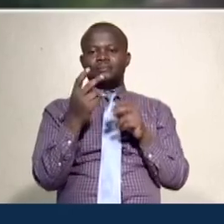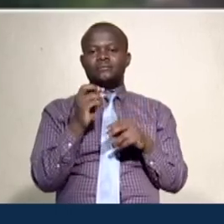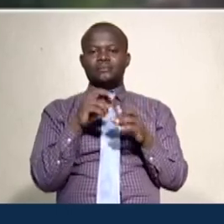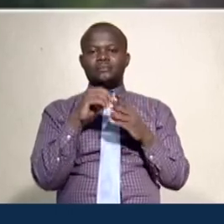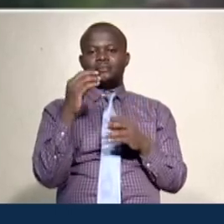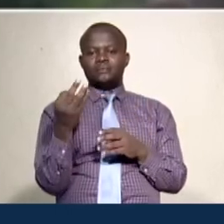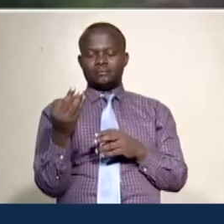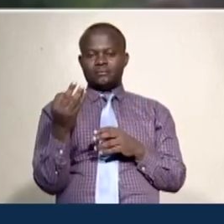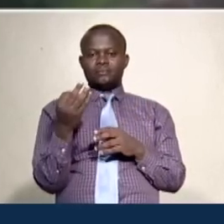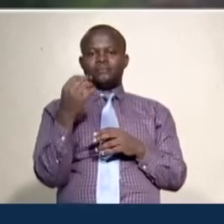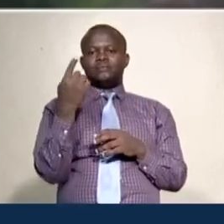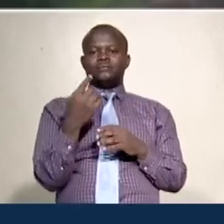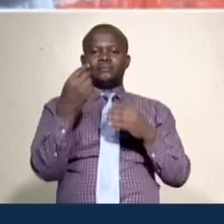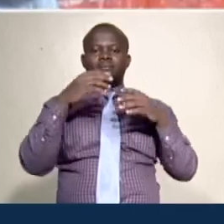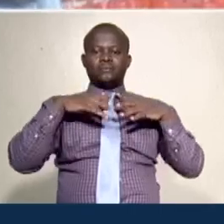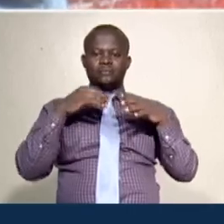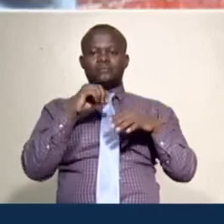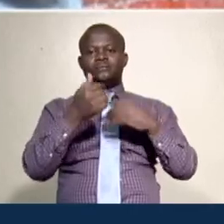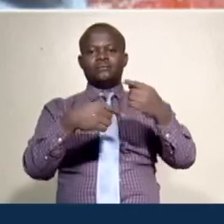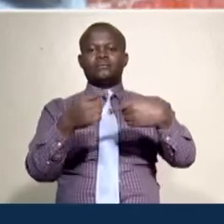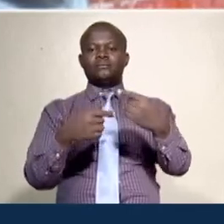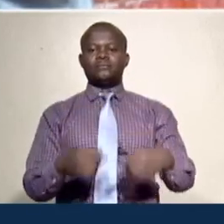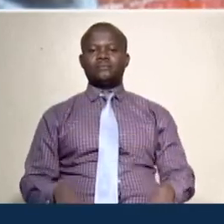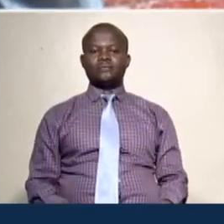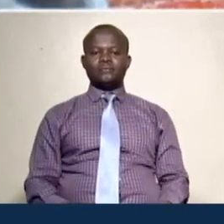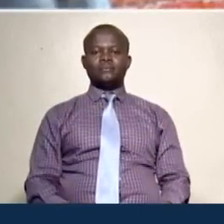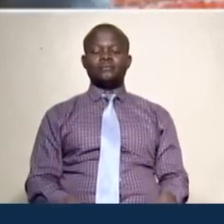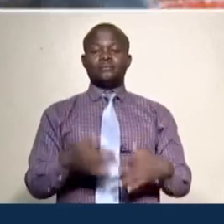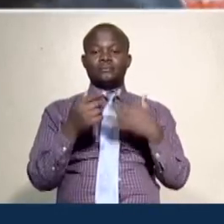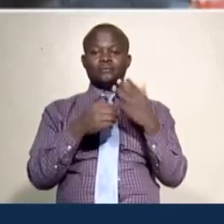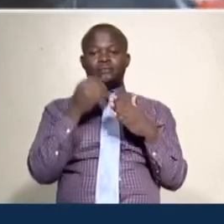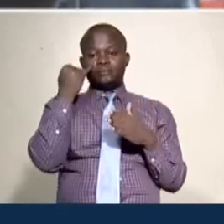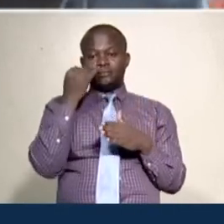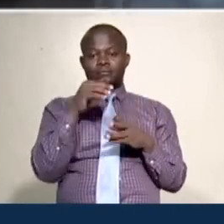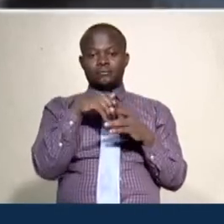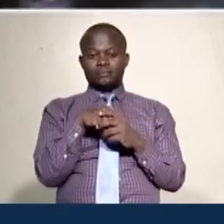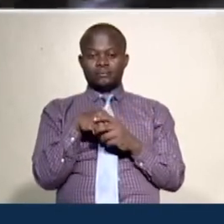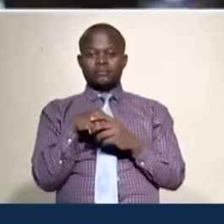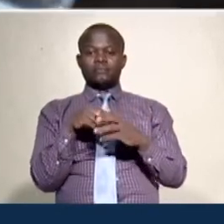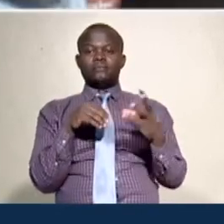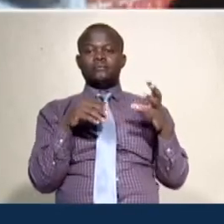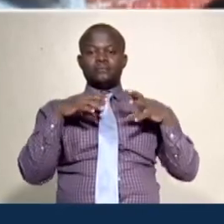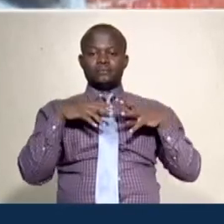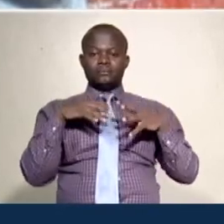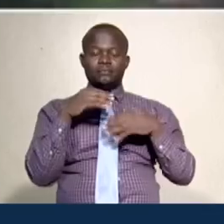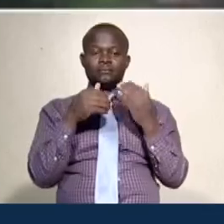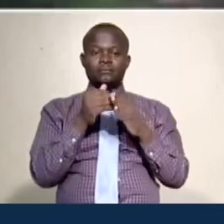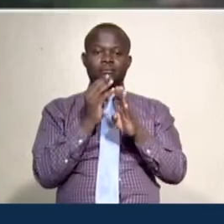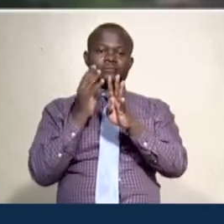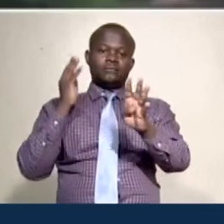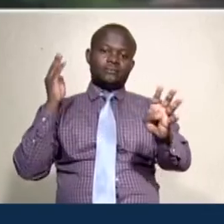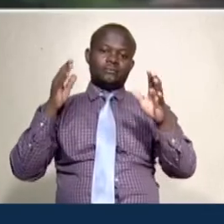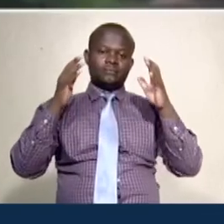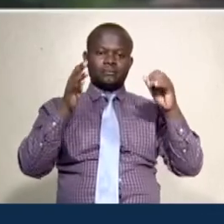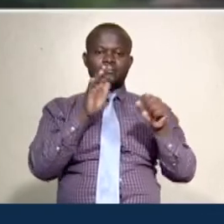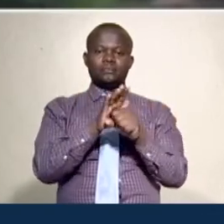batatu umwe yajya kuruhuka undi agakomerezaho hariya nuko hari mwaje babaye nk'abacogoye hari hari umurongo munini